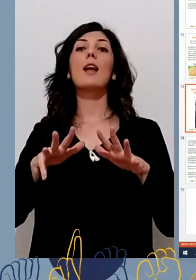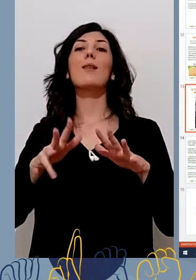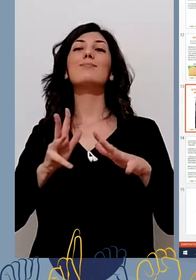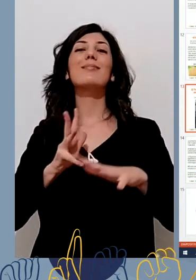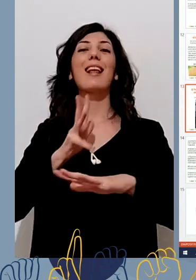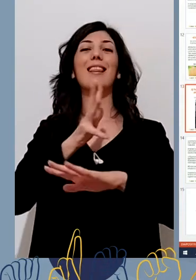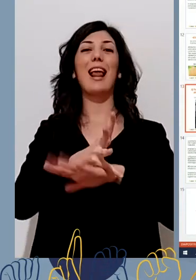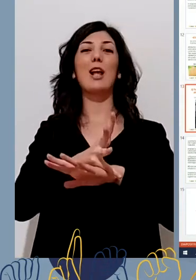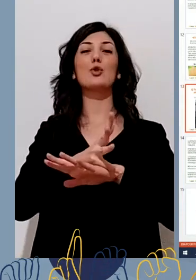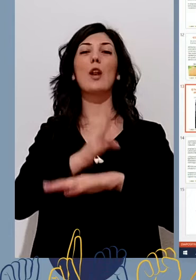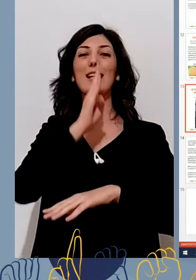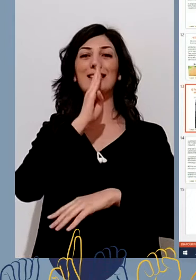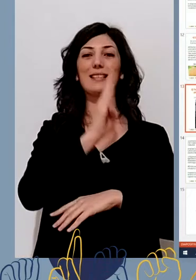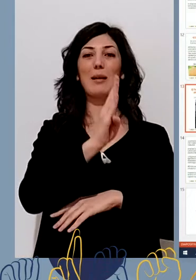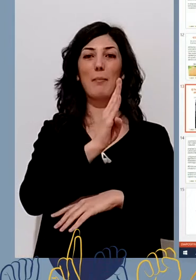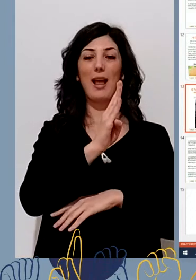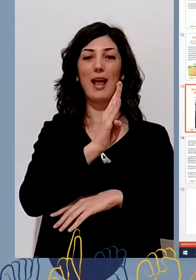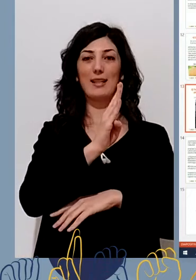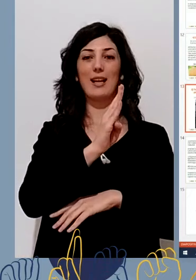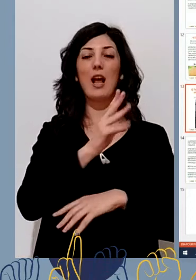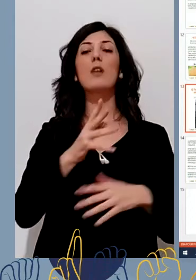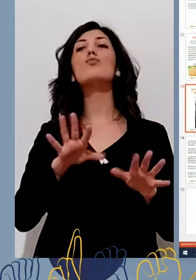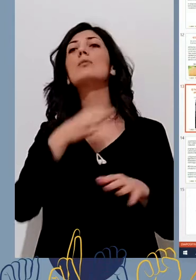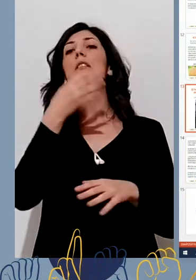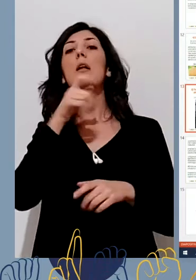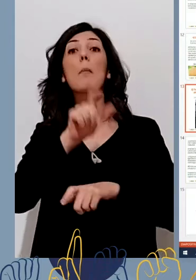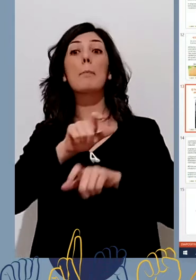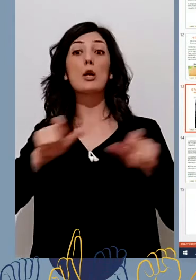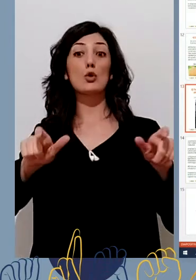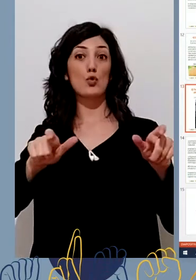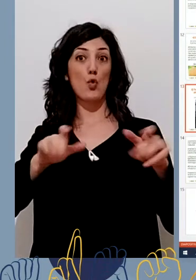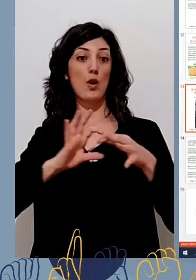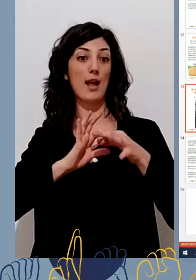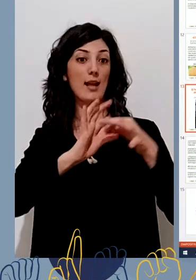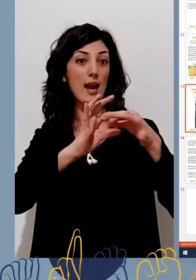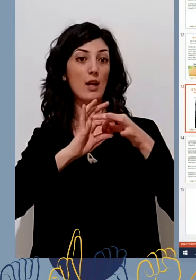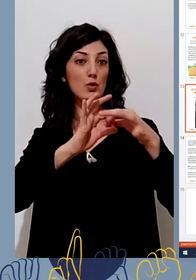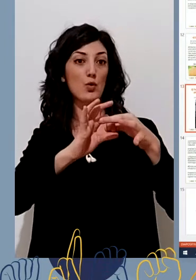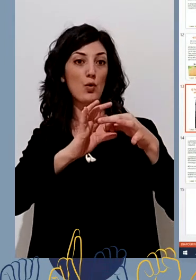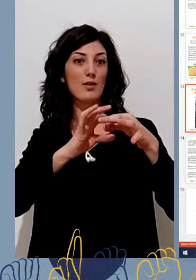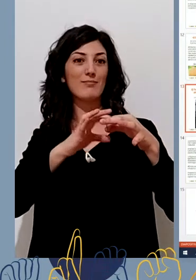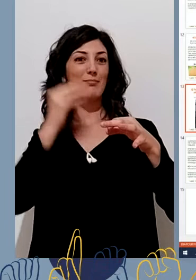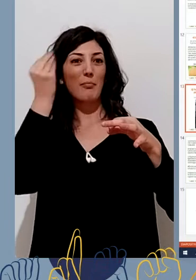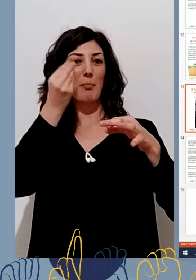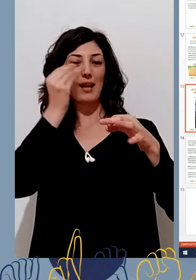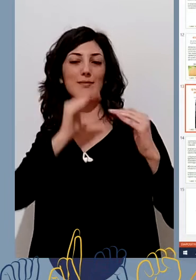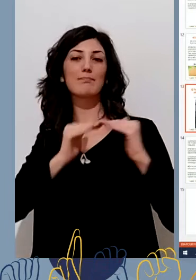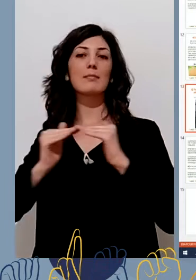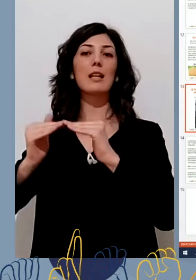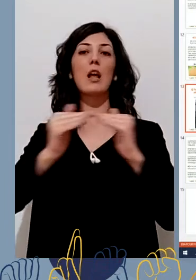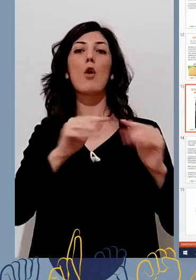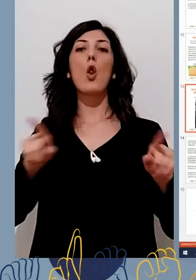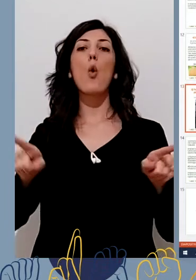simmetrica significa che le persone che entrano in relazione si reputano allo stesso livello e possono arrivare ad uno